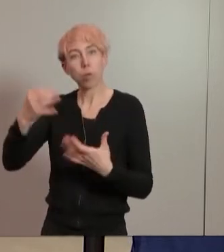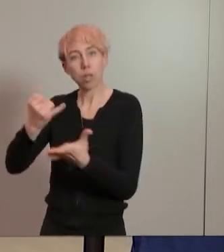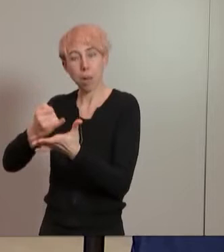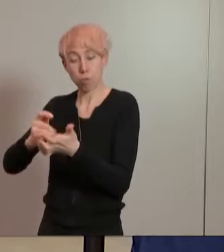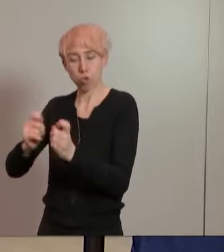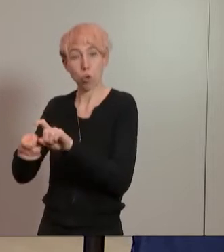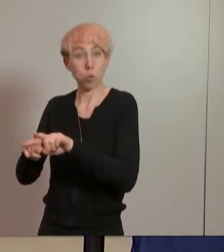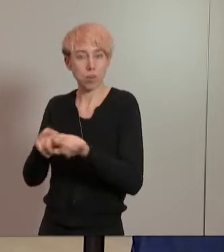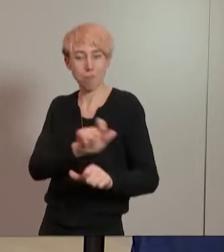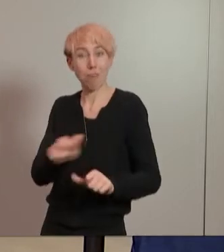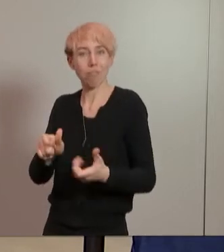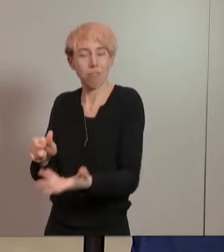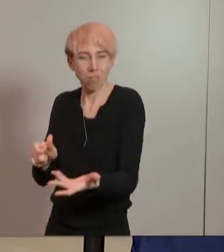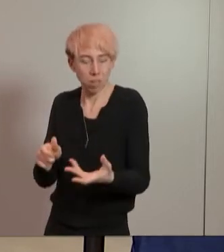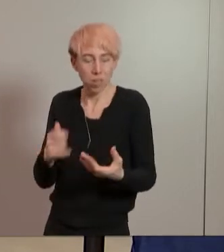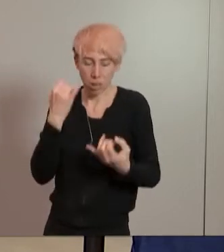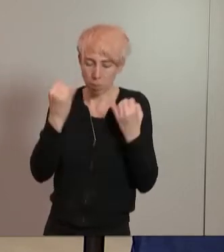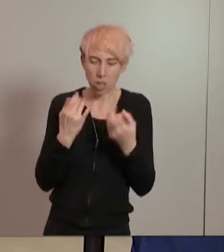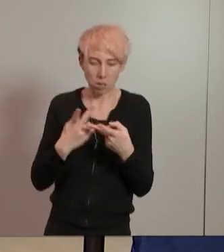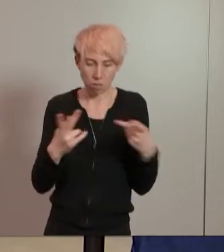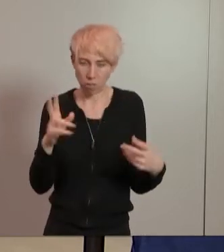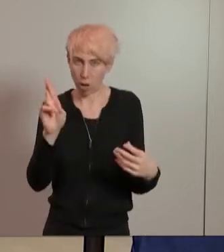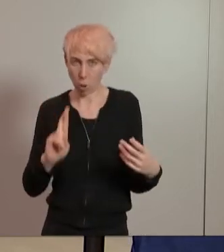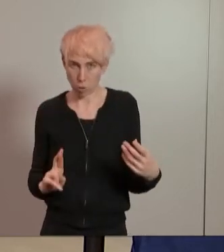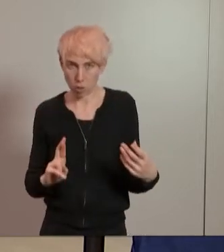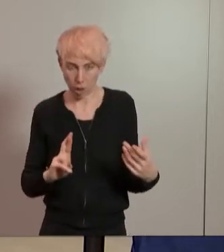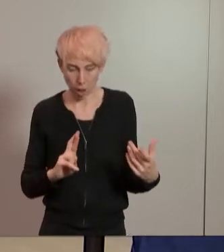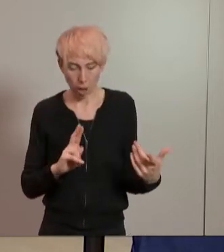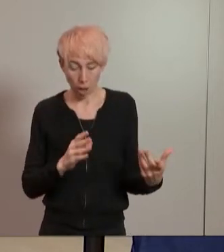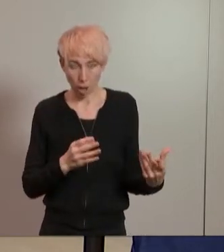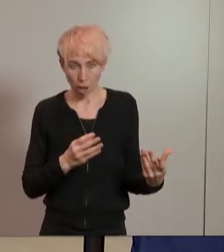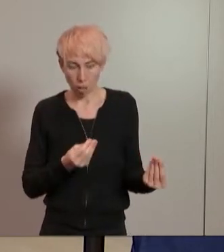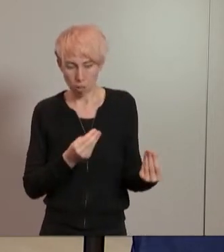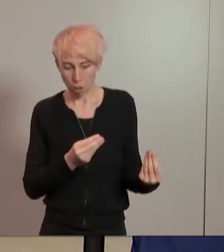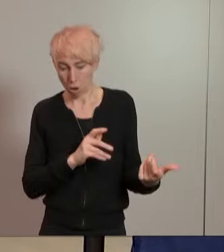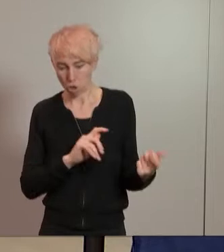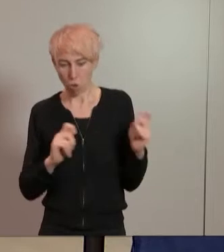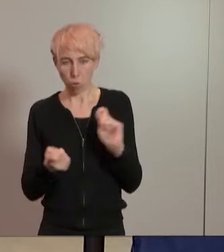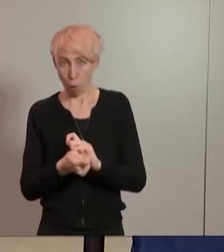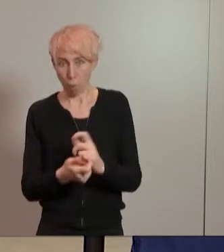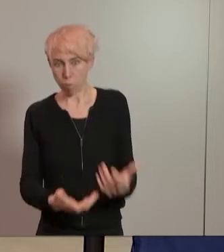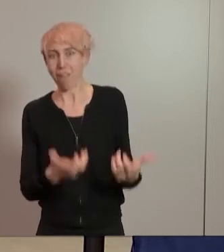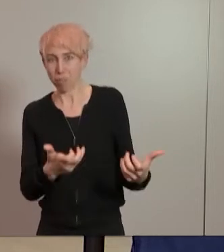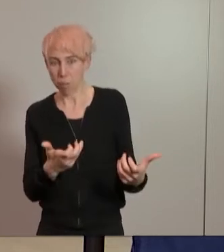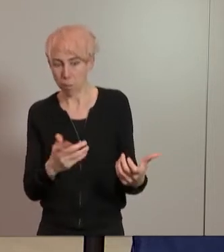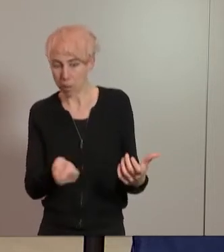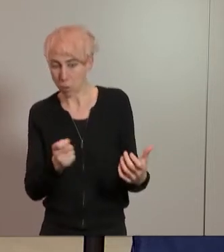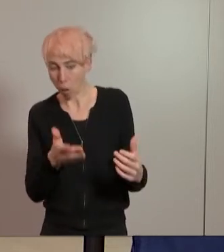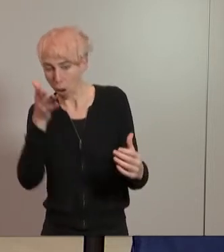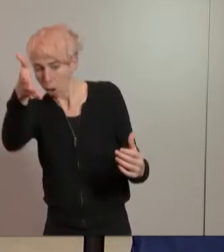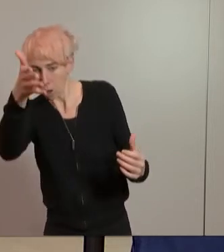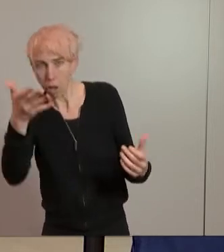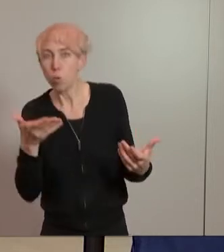revu. Donc on imagine que sur Rosé, ça devrait avoir un impact significatif. Alors évidemment, il est trop lointain pour la question qui nous